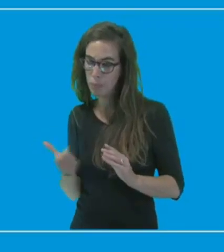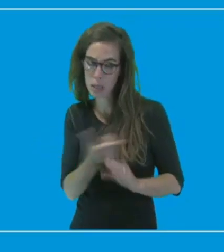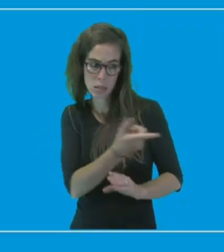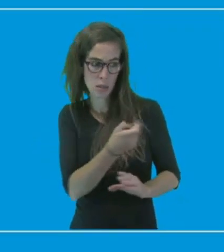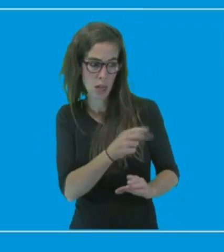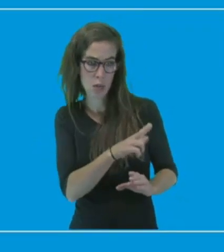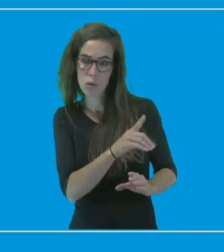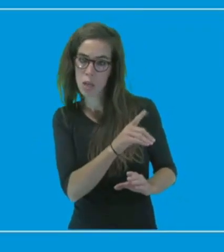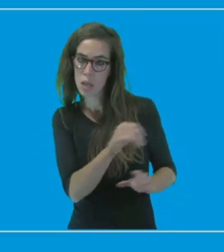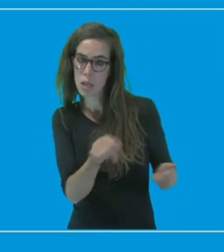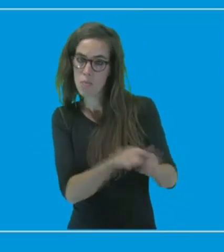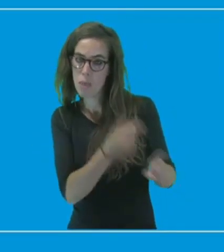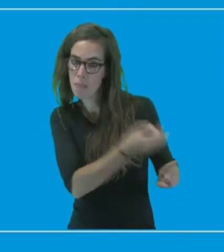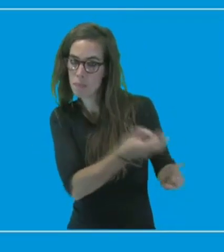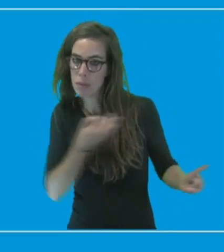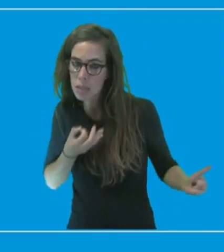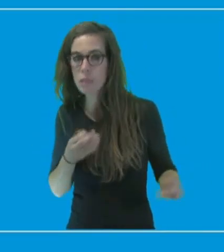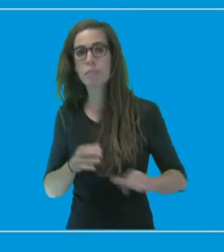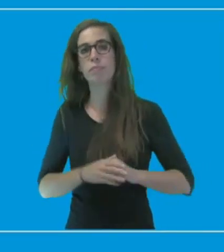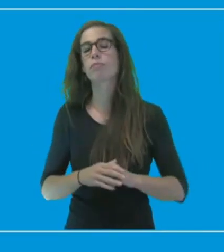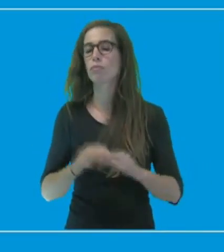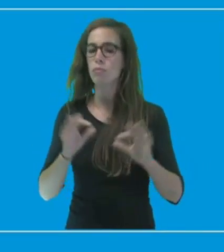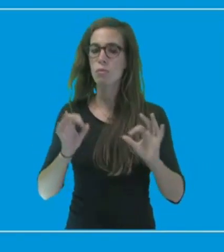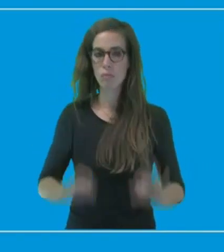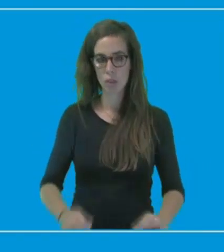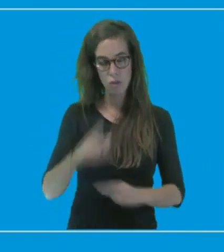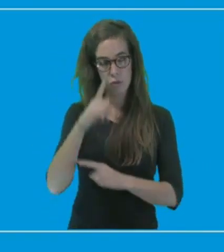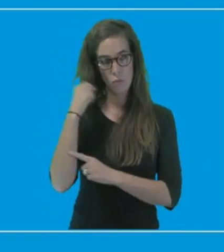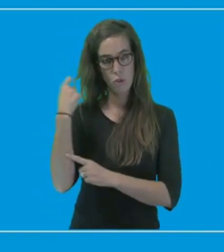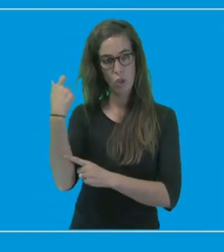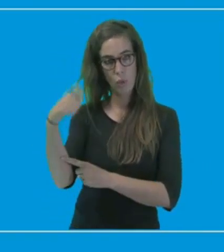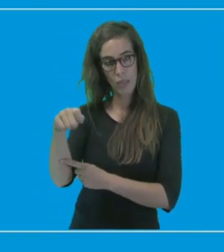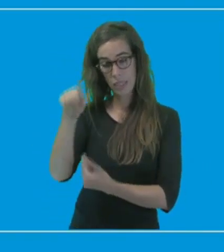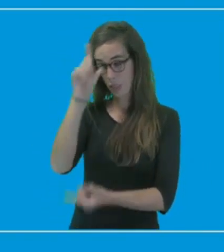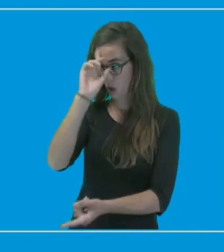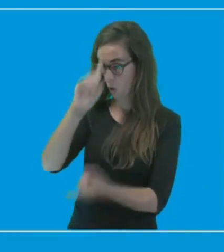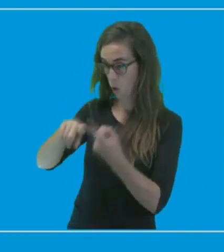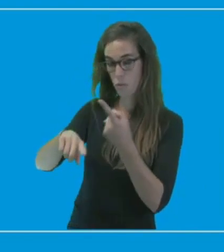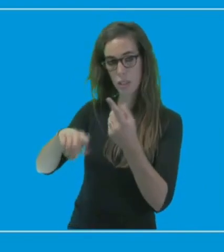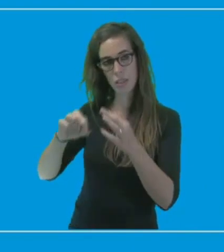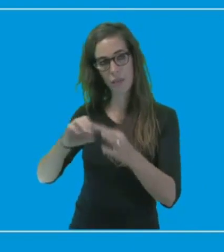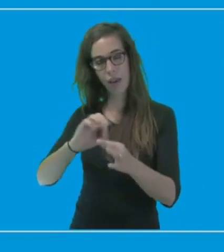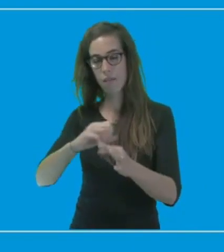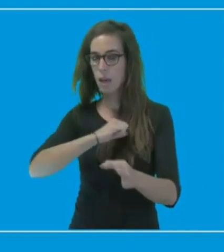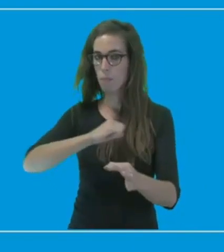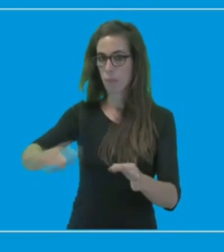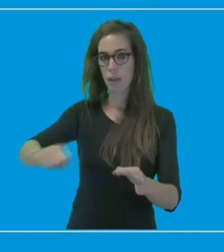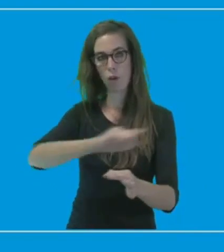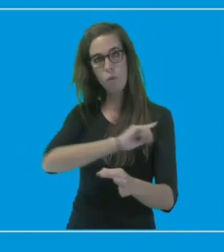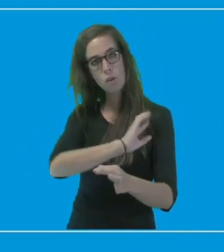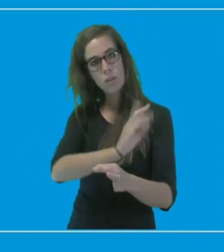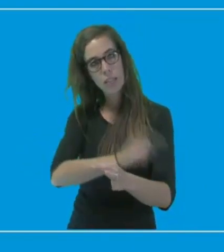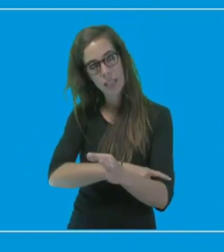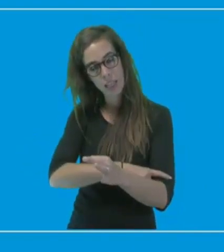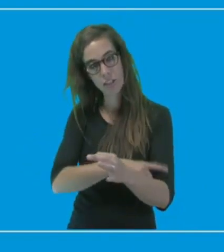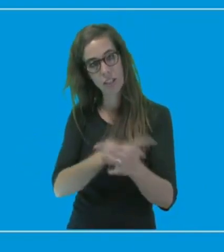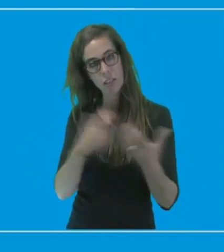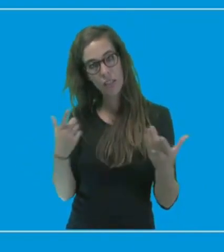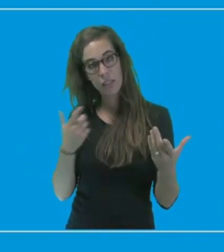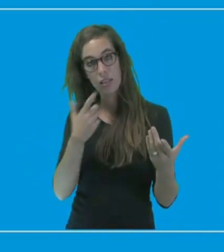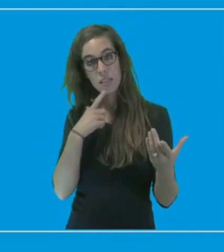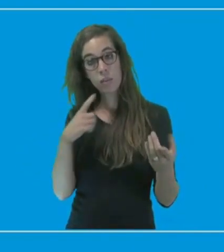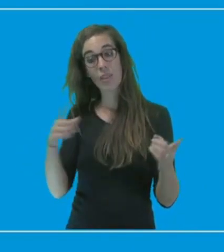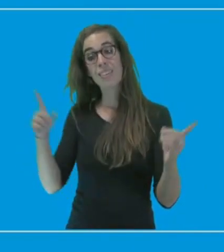Juste pour rajouter en plus que Monsieur le Président, en remplissant ses objectifs sur la performance énergétique, nous allons